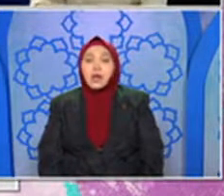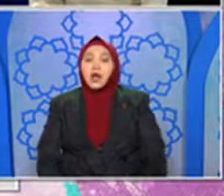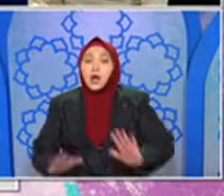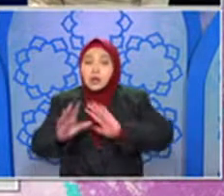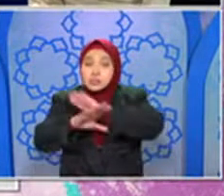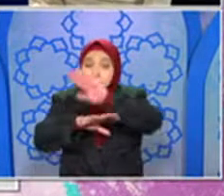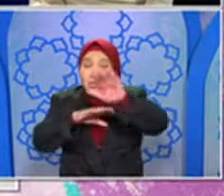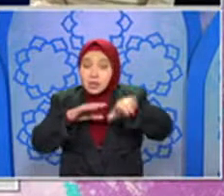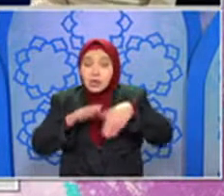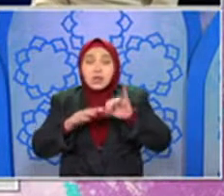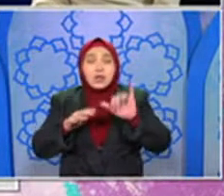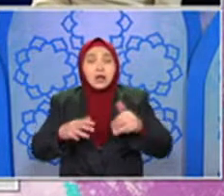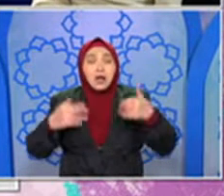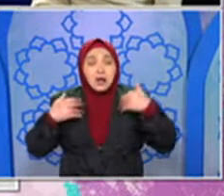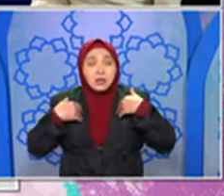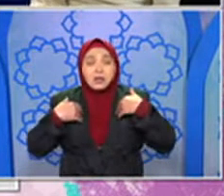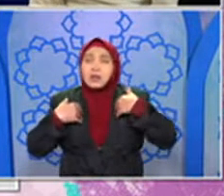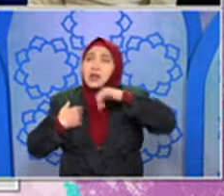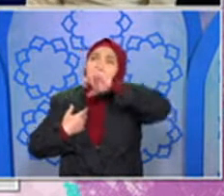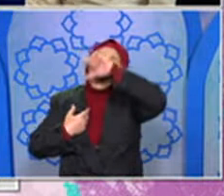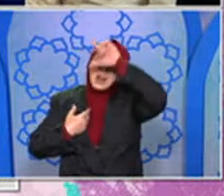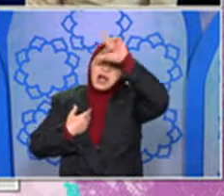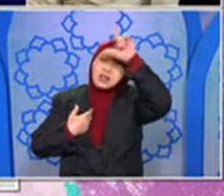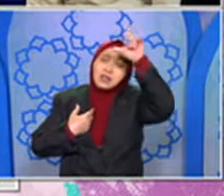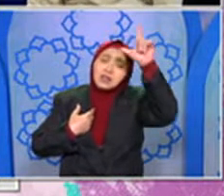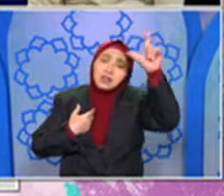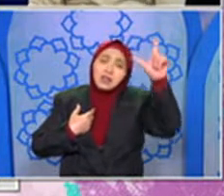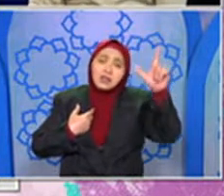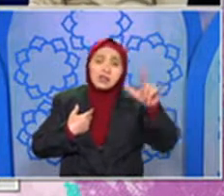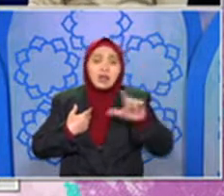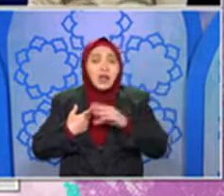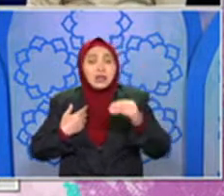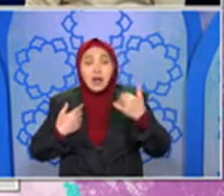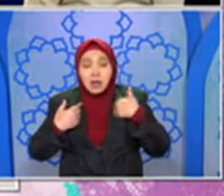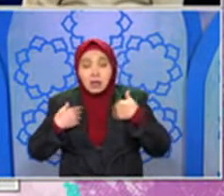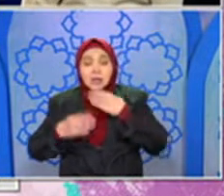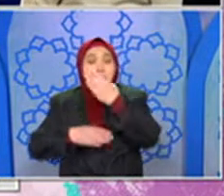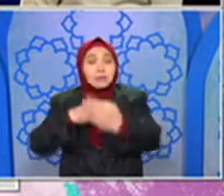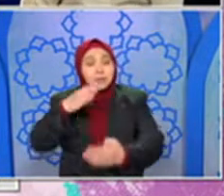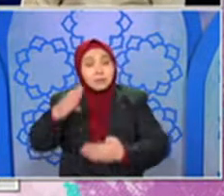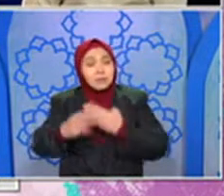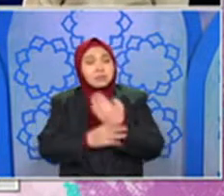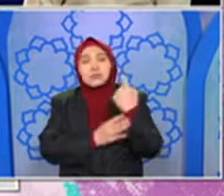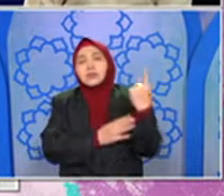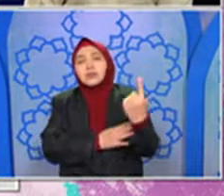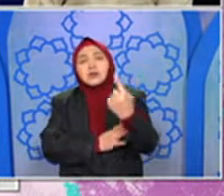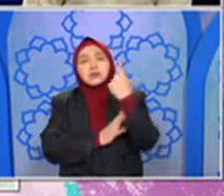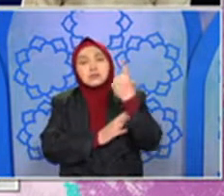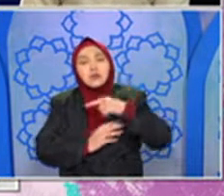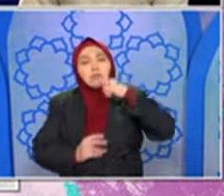يسبح لله ما في السماوات وما في